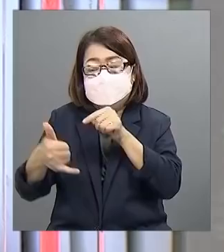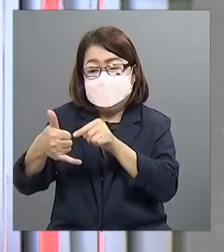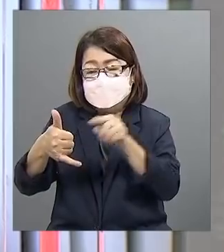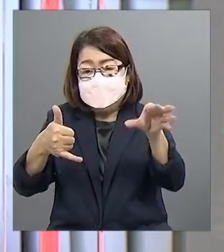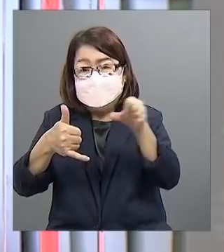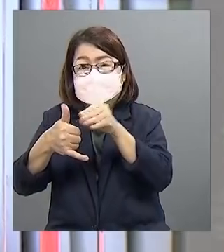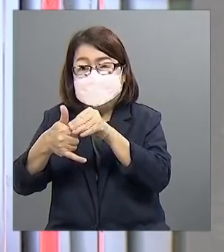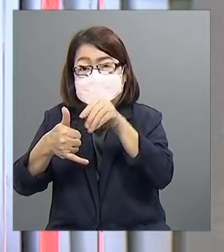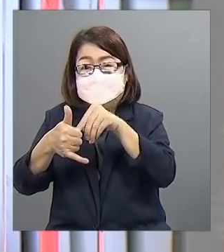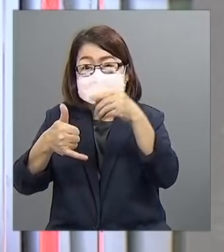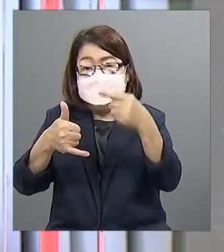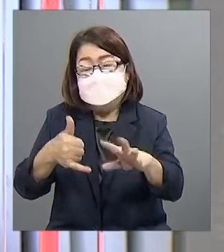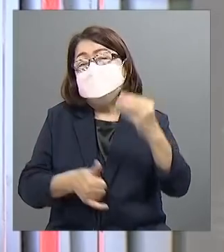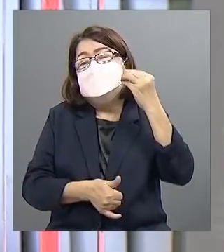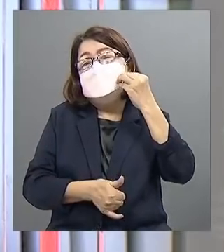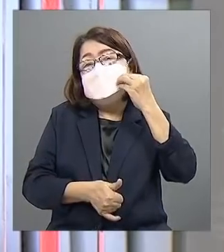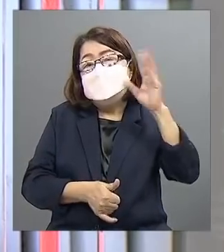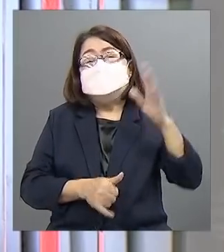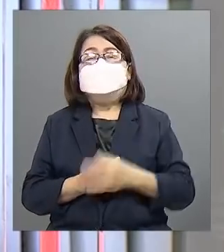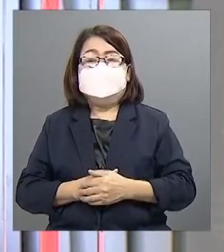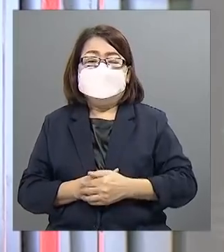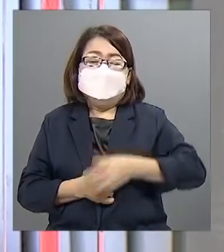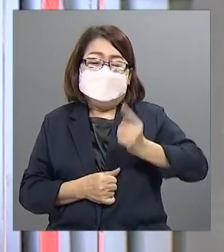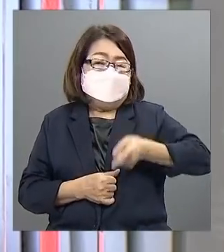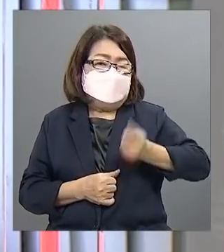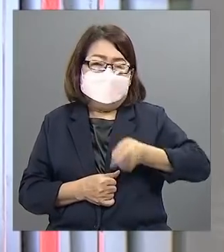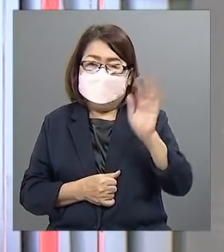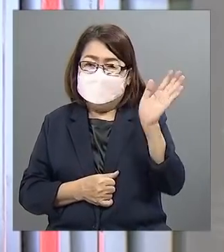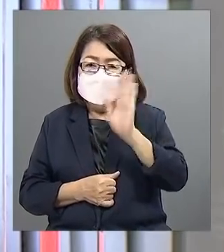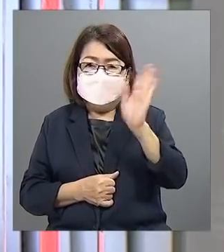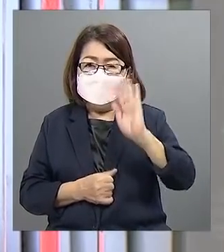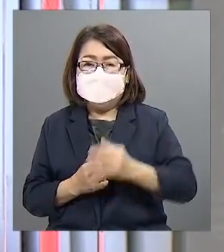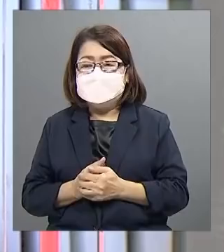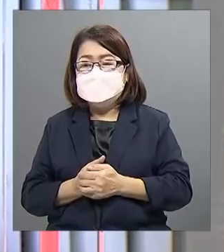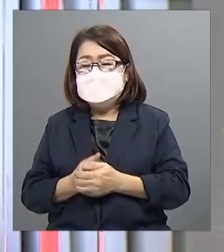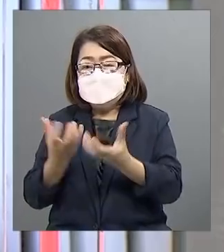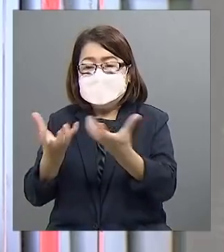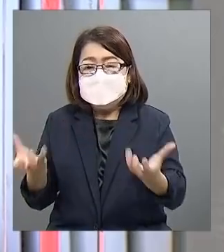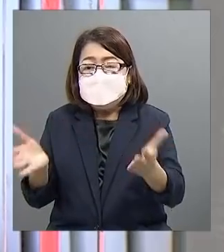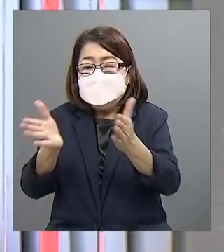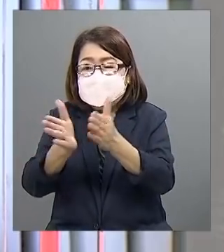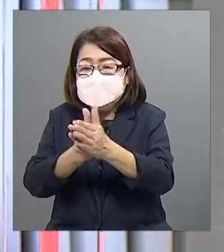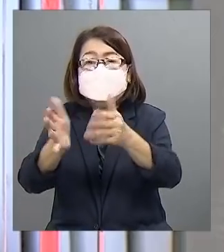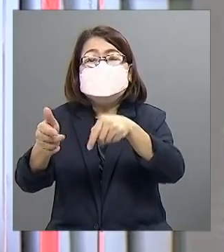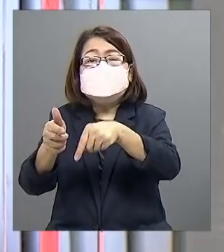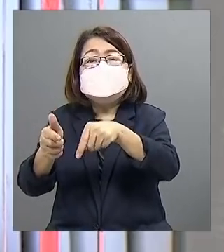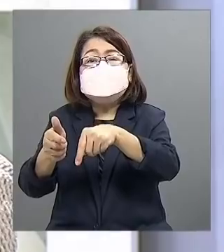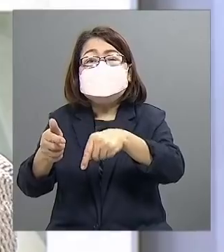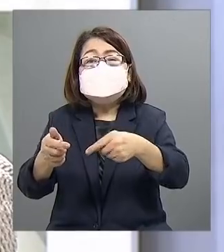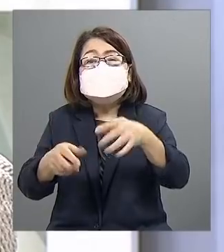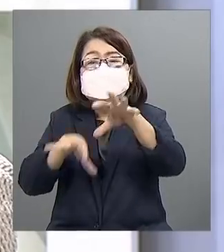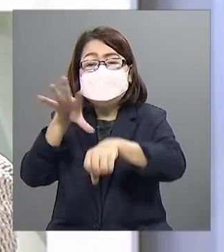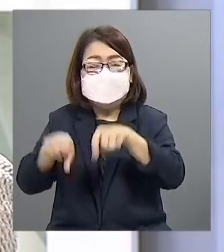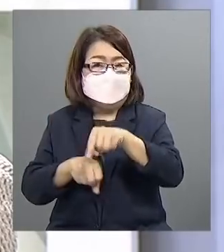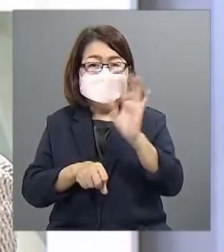บ้านไปเนี่ยเขาใช้ชีวิตแบบเดิมไม่ได้แล้วไงการที่จะไปใช้ซ้ำของที่เป็นส่วนกลางในบ้านเราไม่ได้แล้วก็เลยต้องเป็นชุดนี้ขึ้นมา ครับก็อย่าง